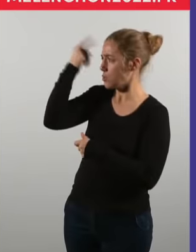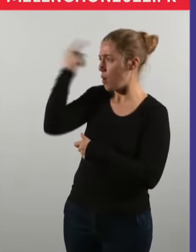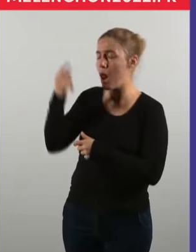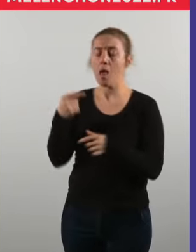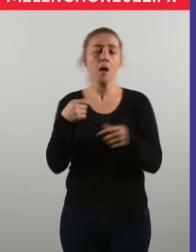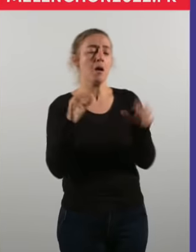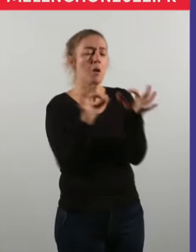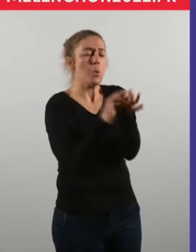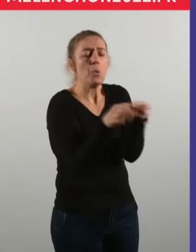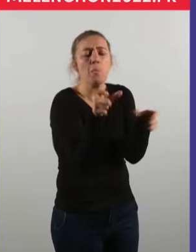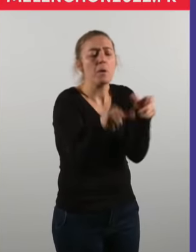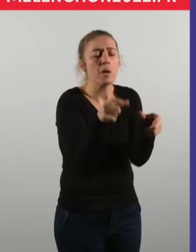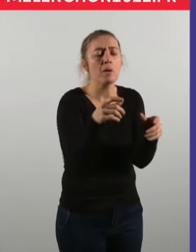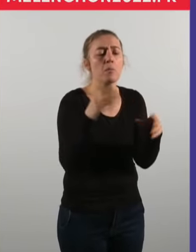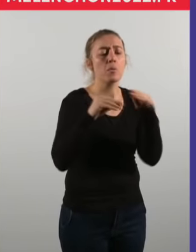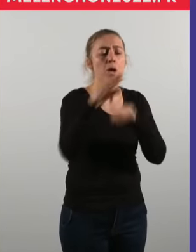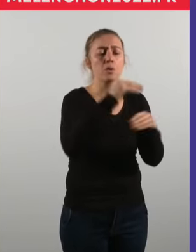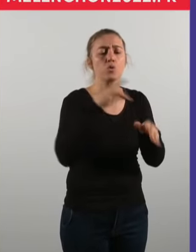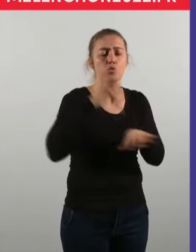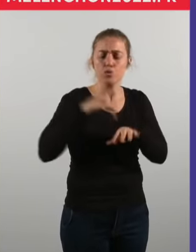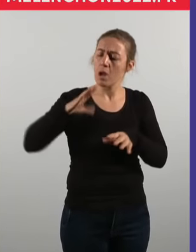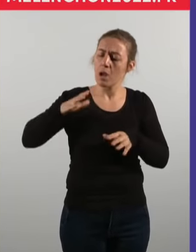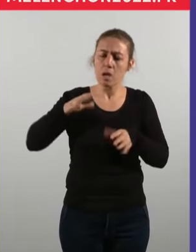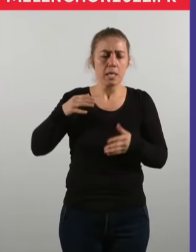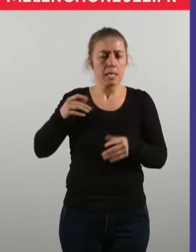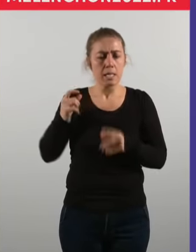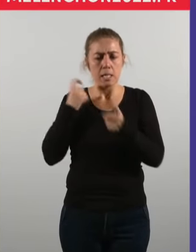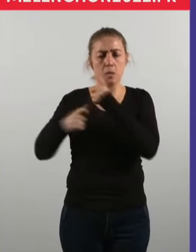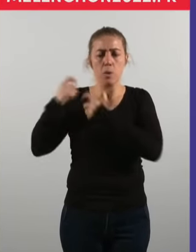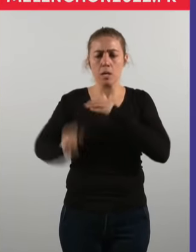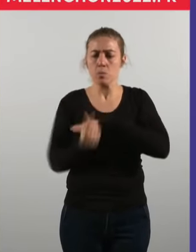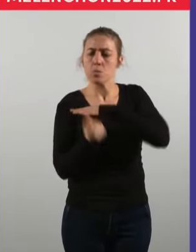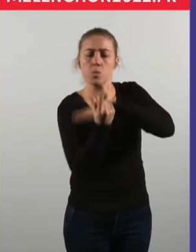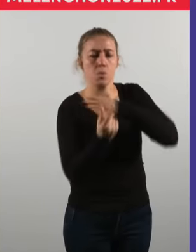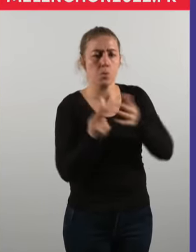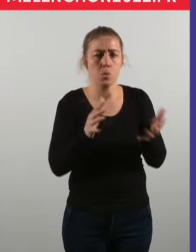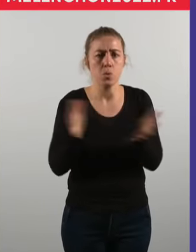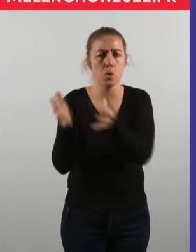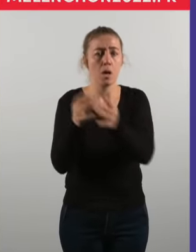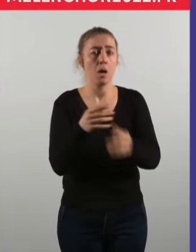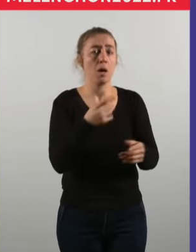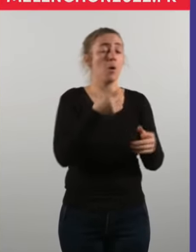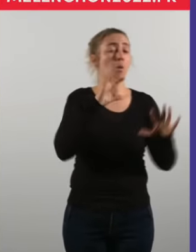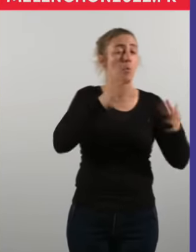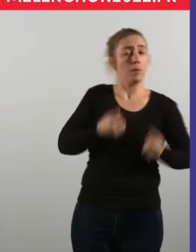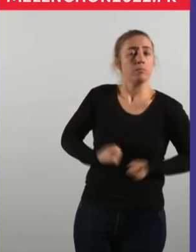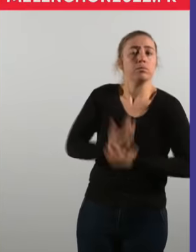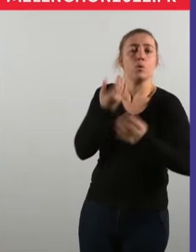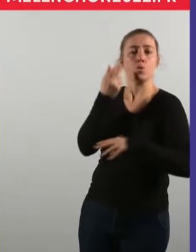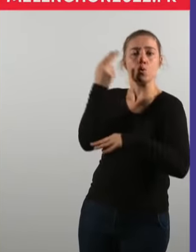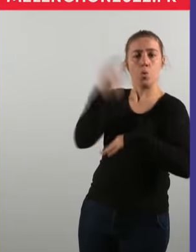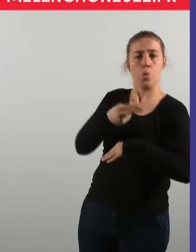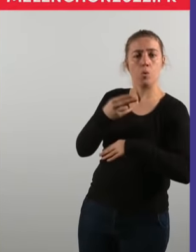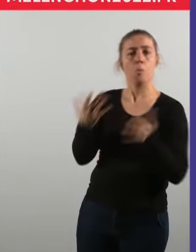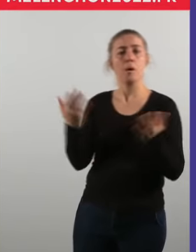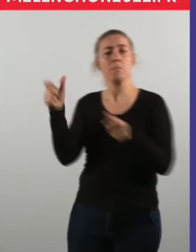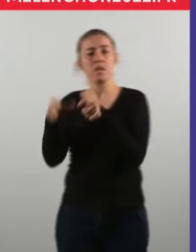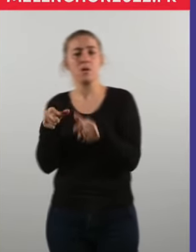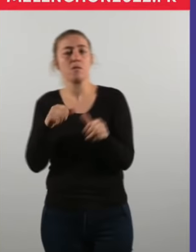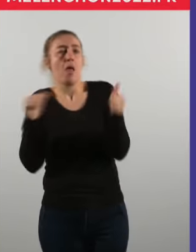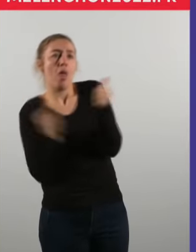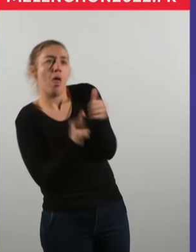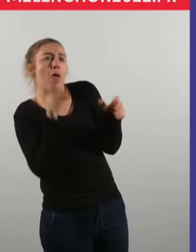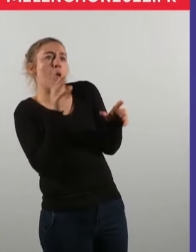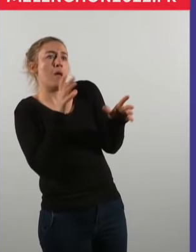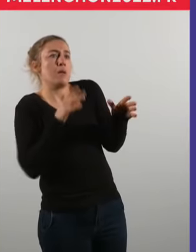fait l'histoire, sont ceux qui ont dit non, et non pas les courtisans et les valets des cardinaux. Cependant, pour